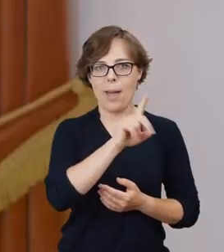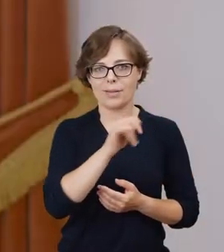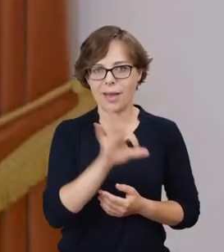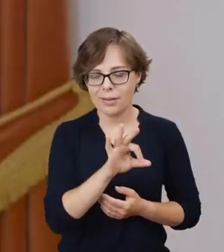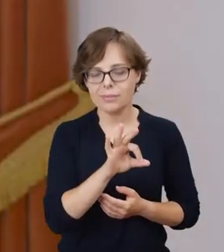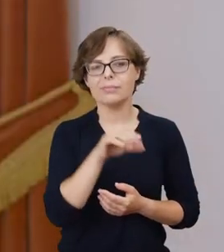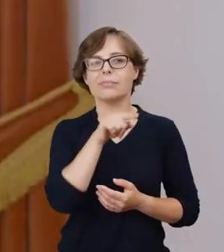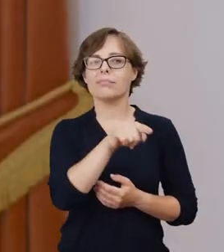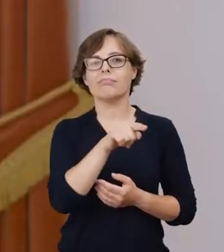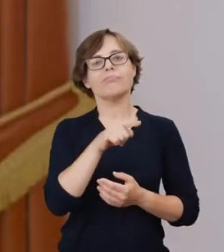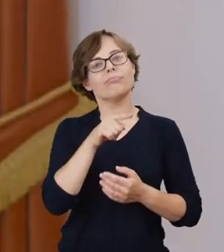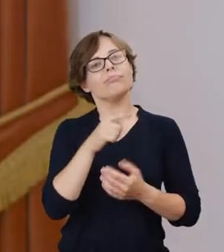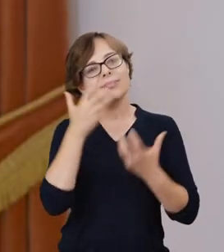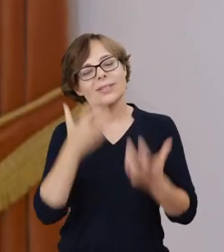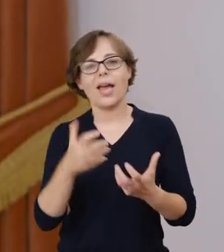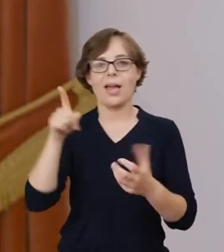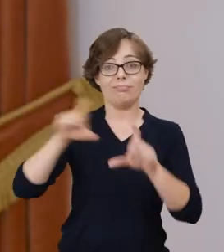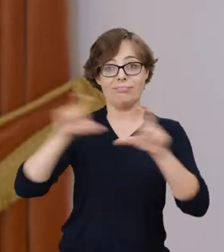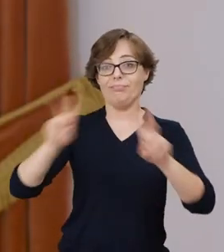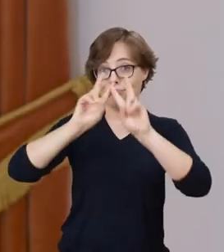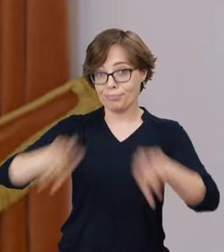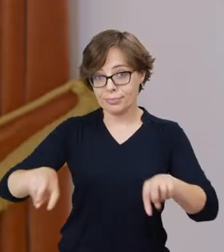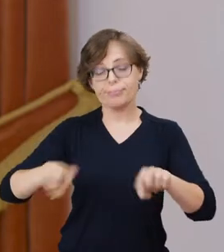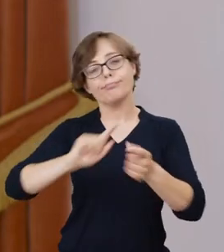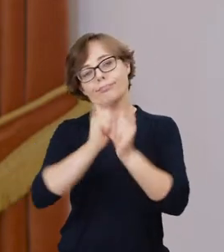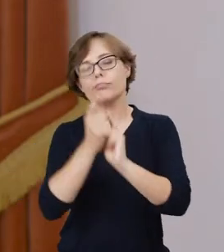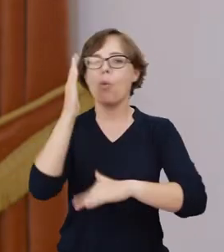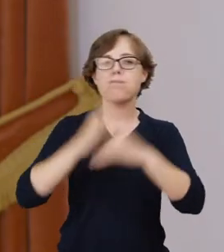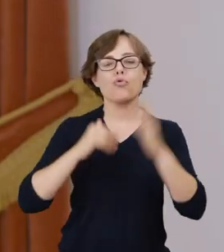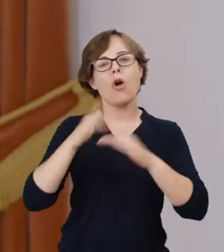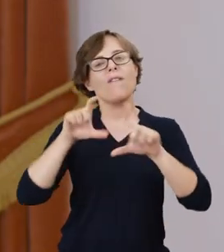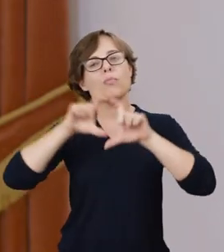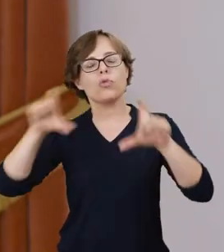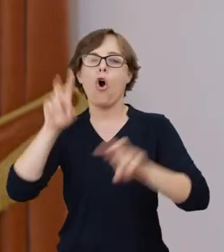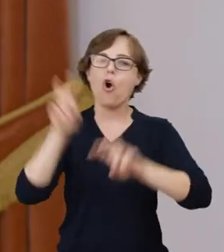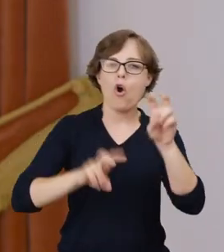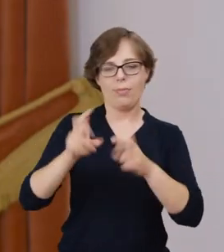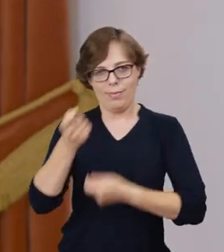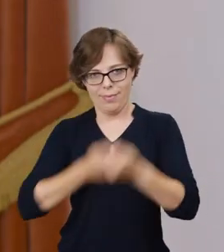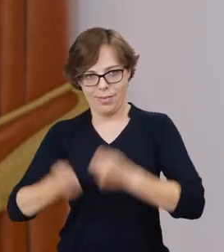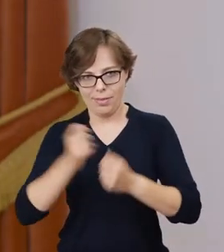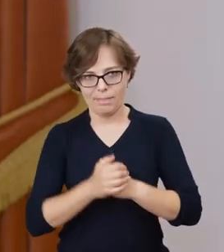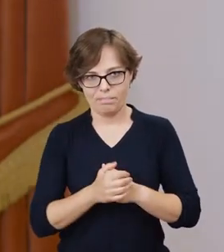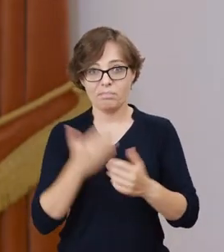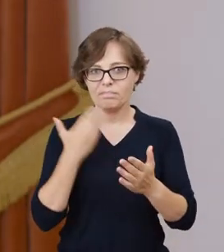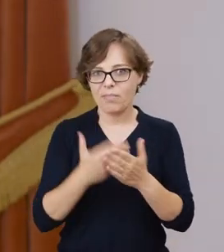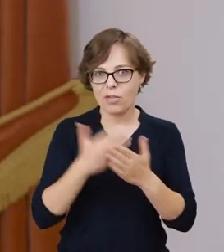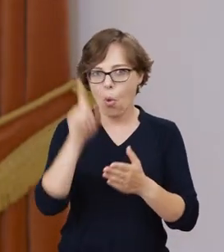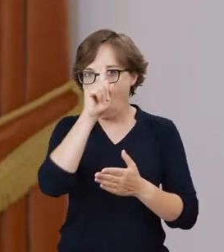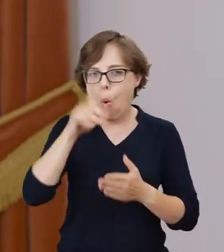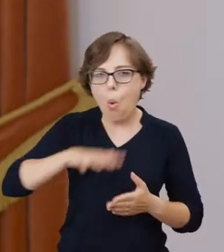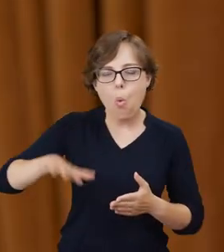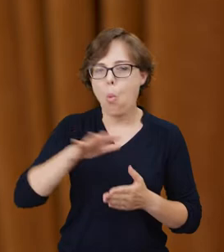Bazes, wyburzy Krzysztofory, żeby stworzyć tutaj taki budynek o funkcjach hotelowych i handlowych. To uruchomiło taką